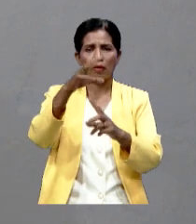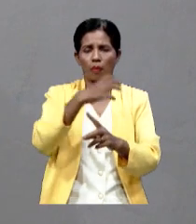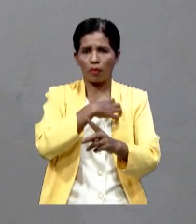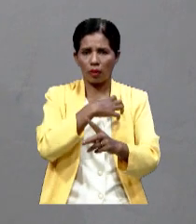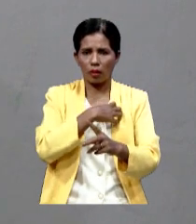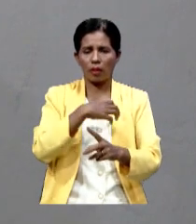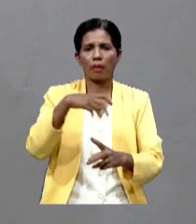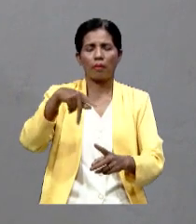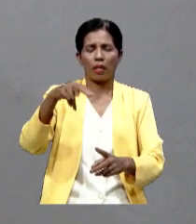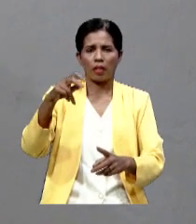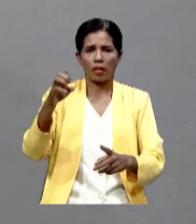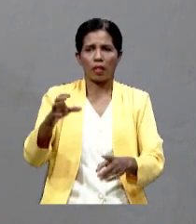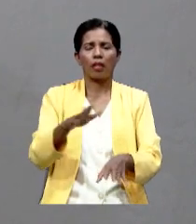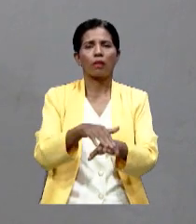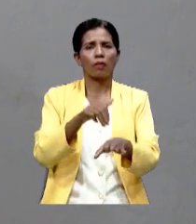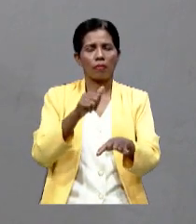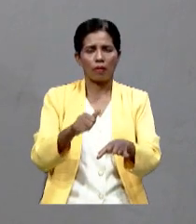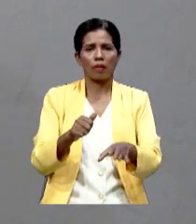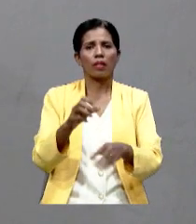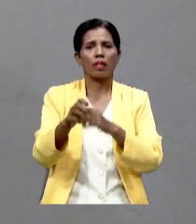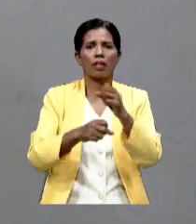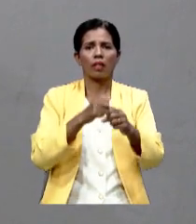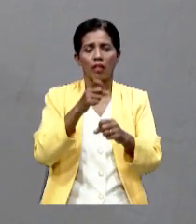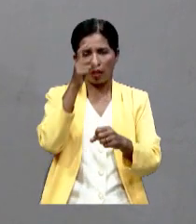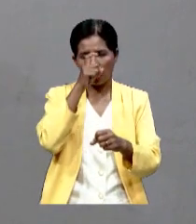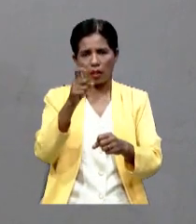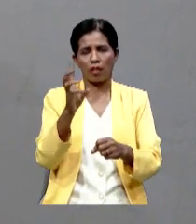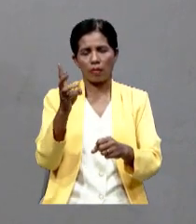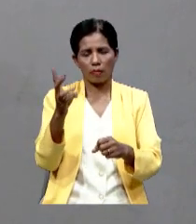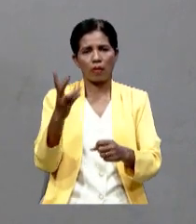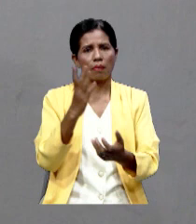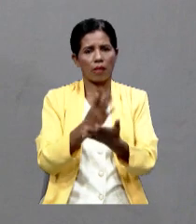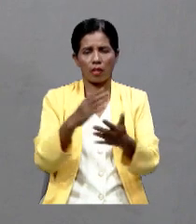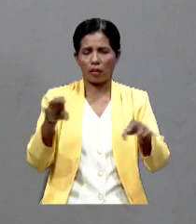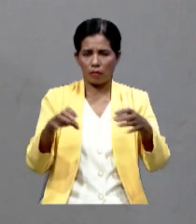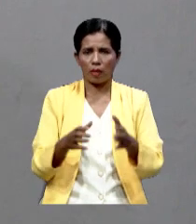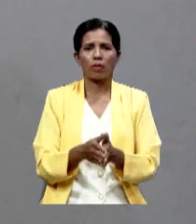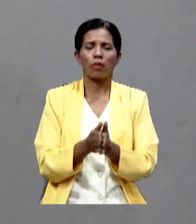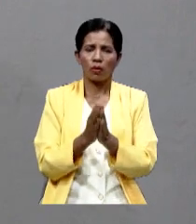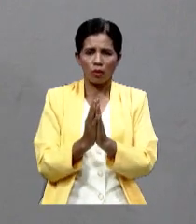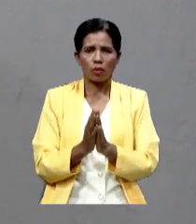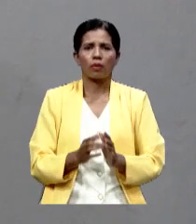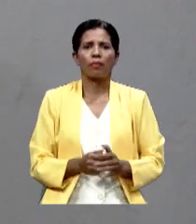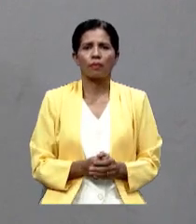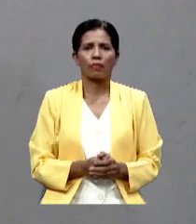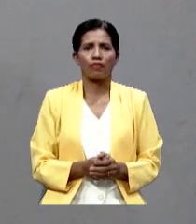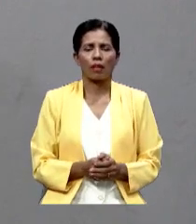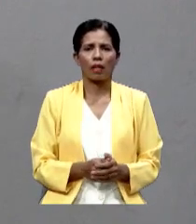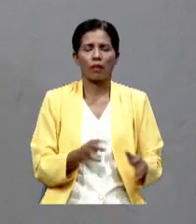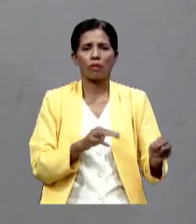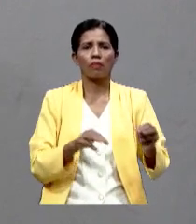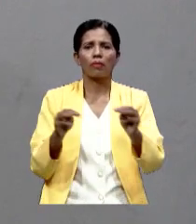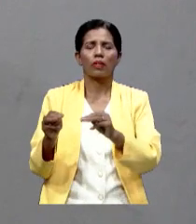eksekuta halu proses reform itu ane makan for fundasi mahen khusus para tu bela halu altera sound